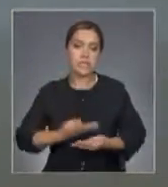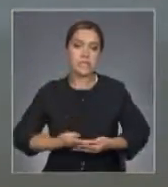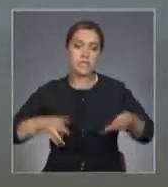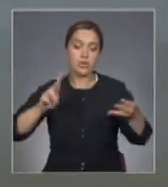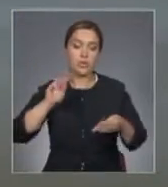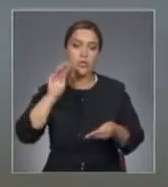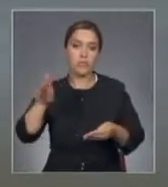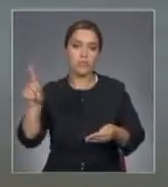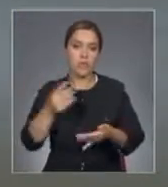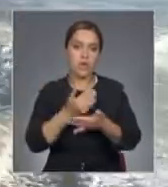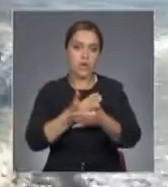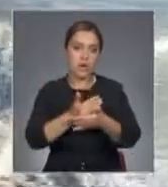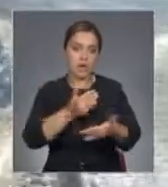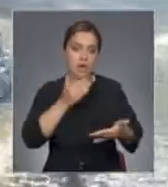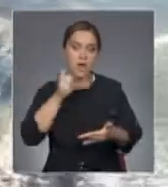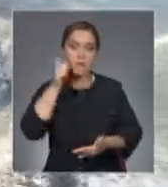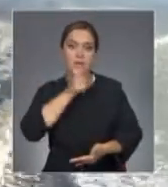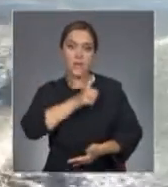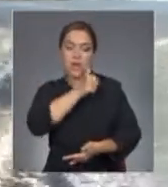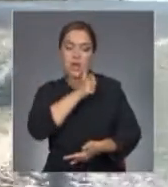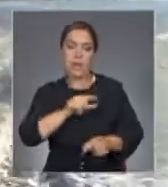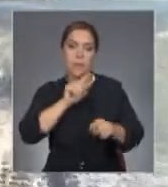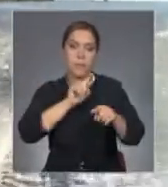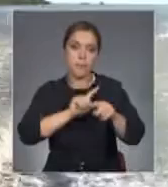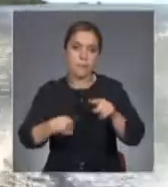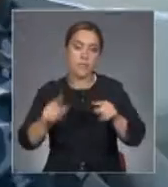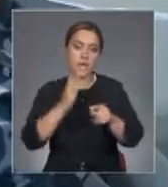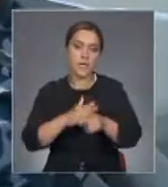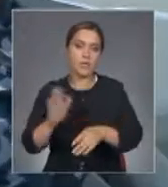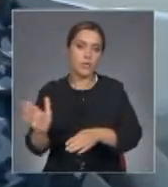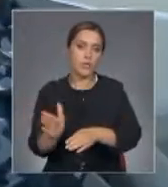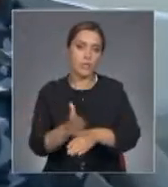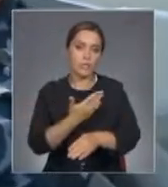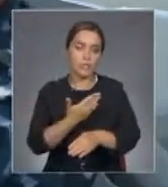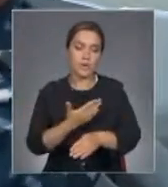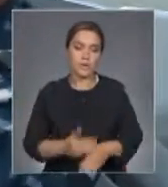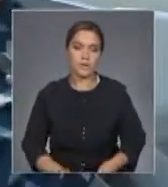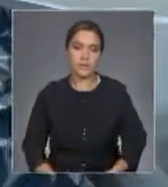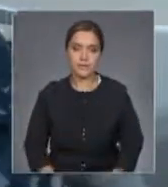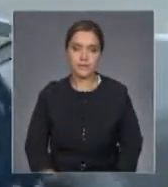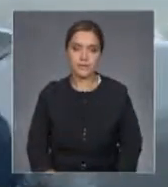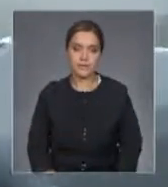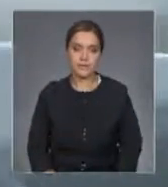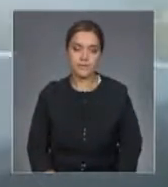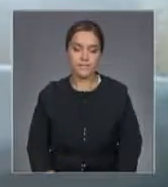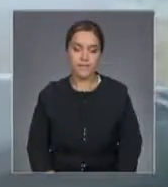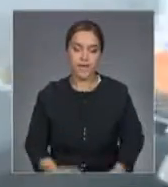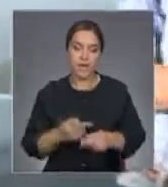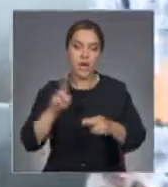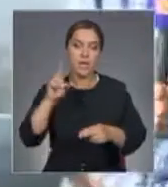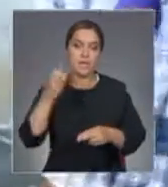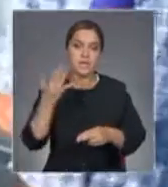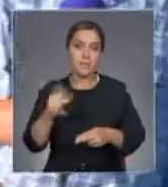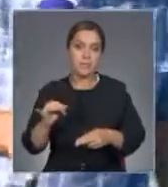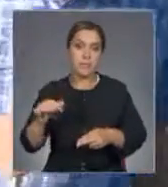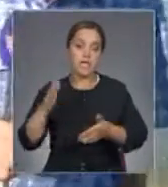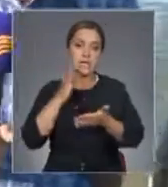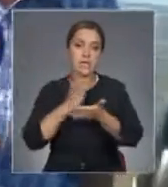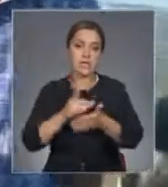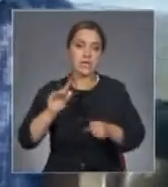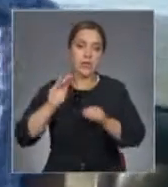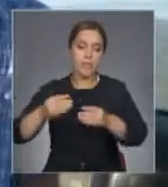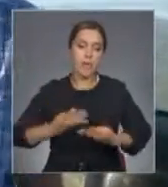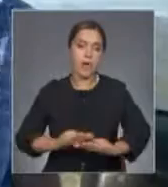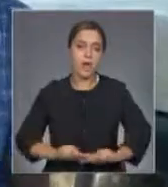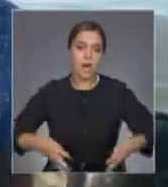проворнее. Успели свернуть снасти до приезда контролирующих органов. Сегодня в этой части побережья Каспия, где были выставлены километры сеток